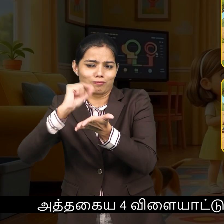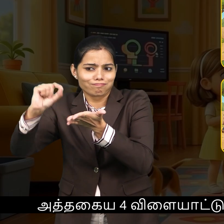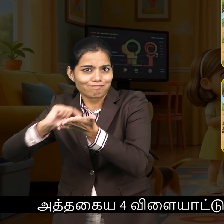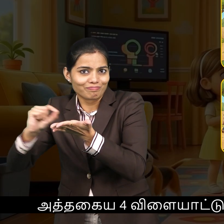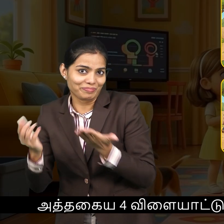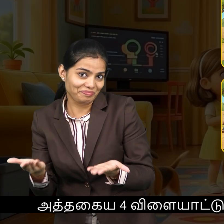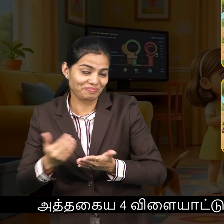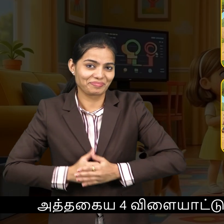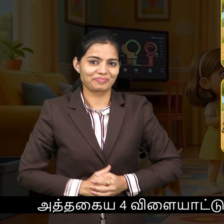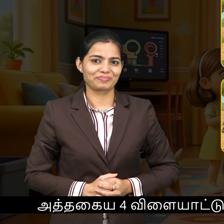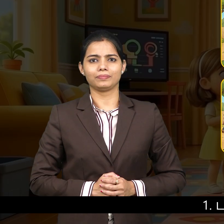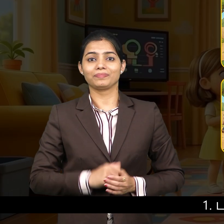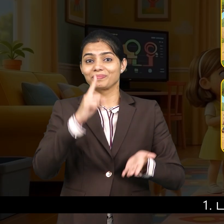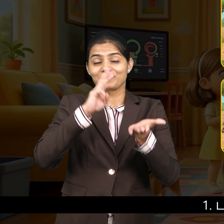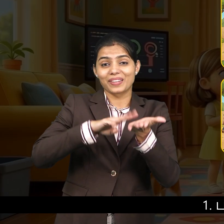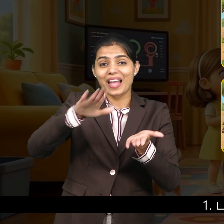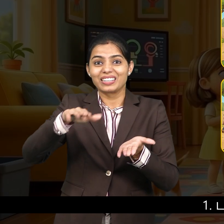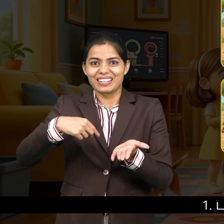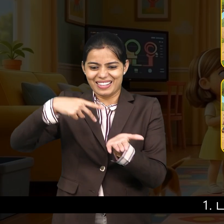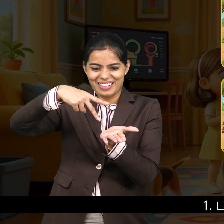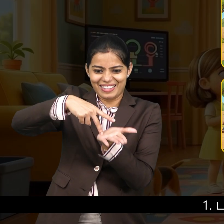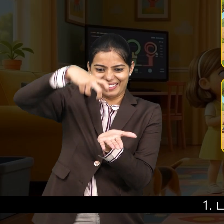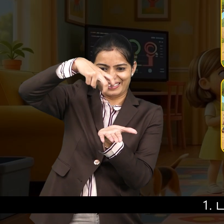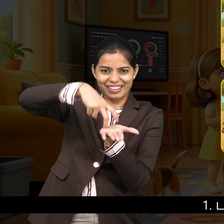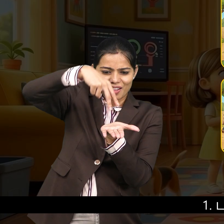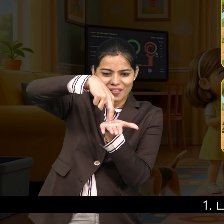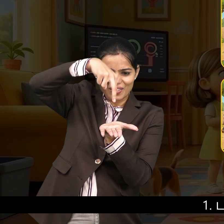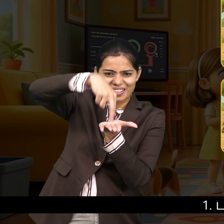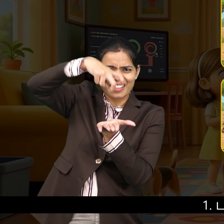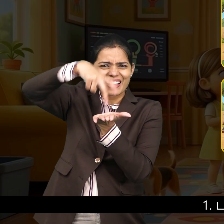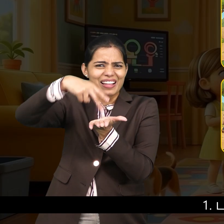பெயர்களை இங்கே எழுதுங்கள். 1. பாண்டியாட்டம்.